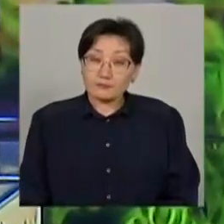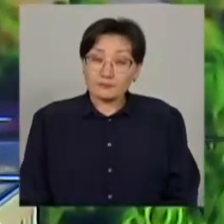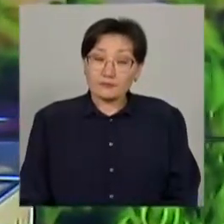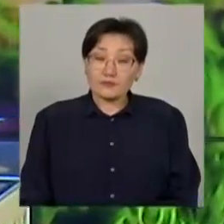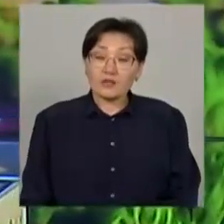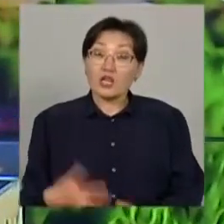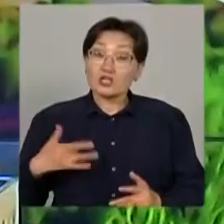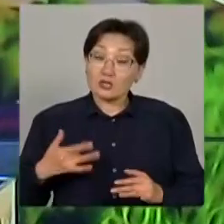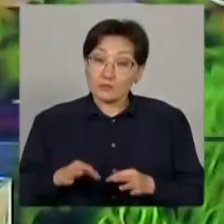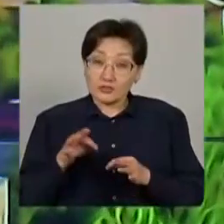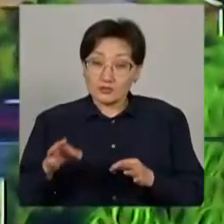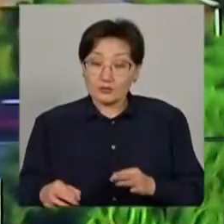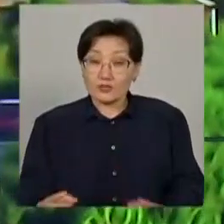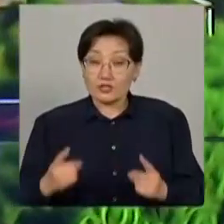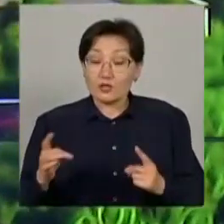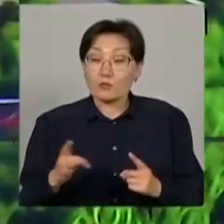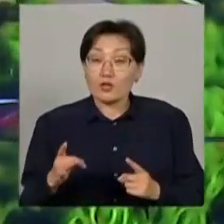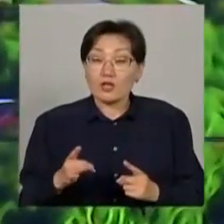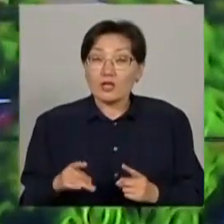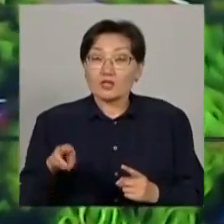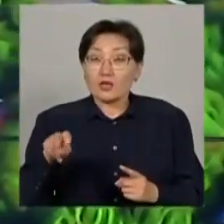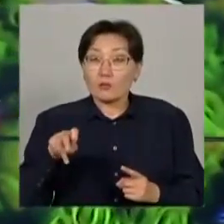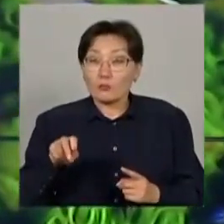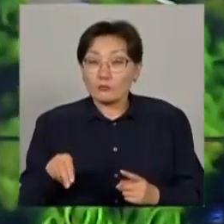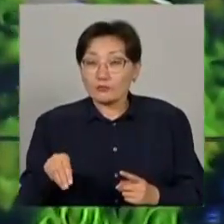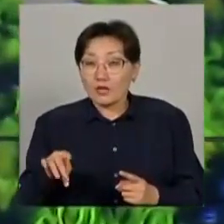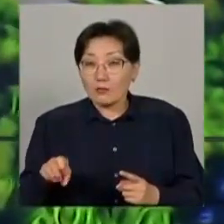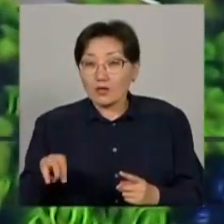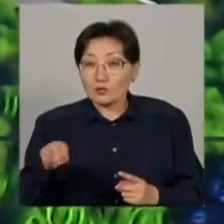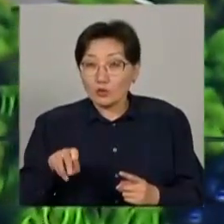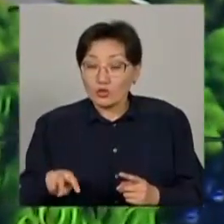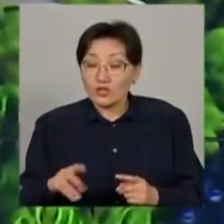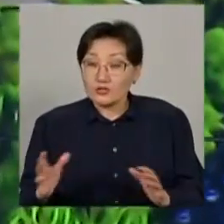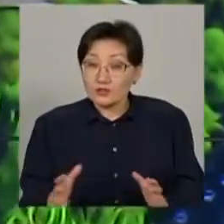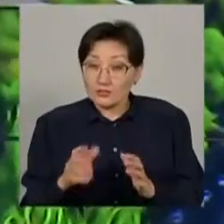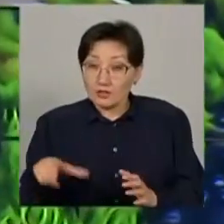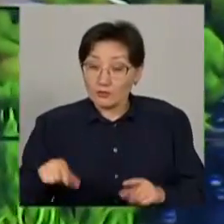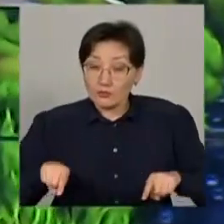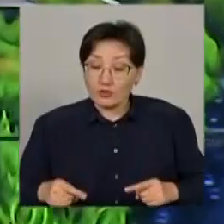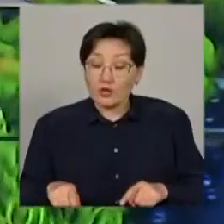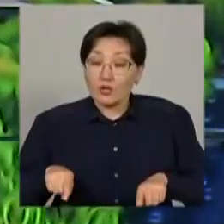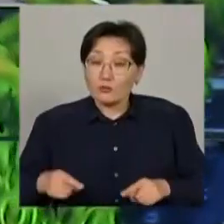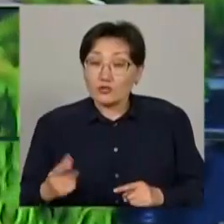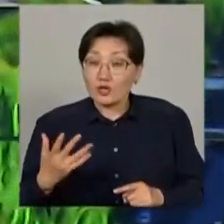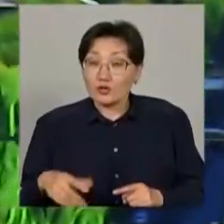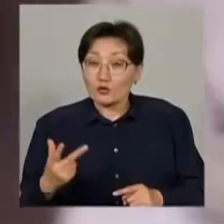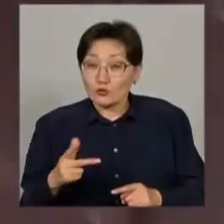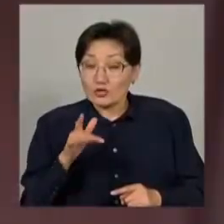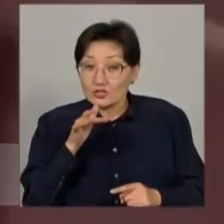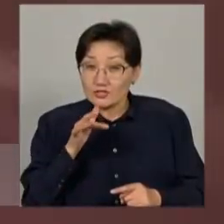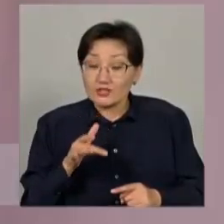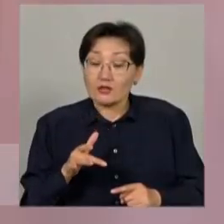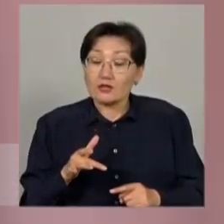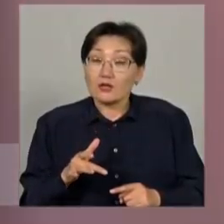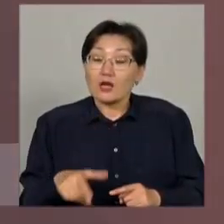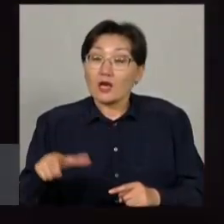Ал Жамбыл облысында ірі көлемде трамадол сақтаған адам қолға түсті. Ұсталған 53 жастағы азамат есірткі тізіміне енген дәріні